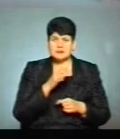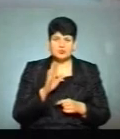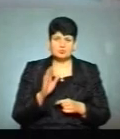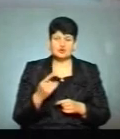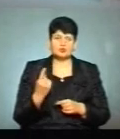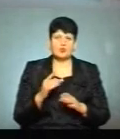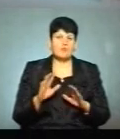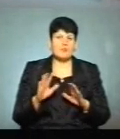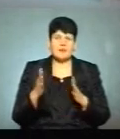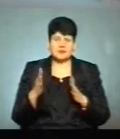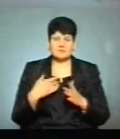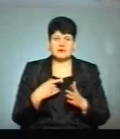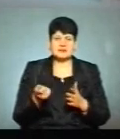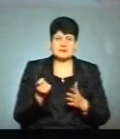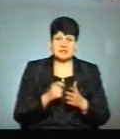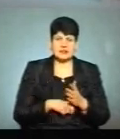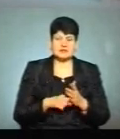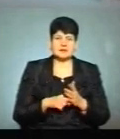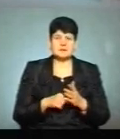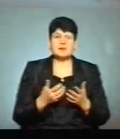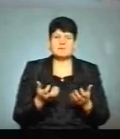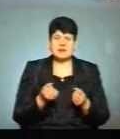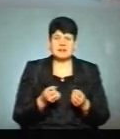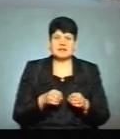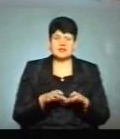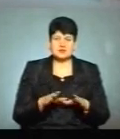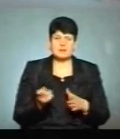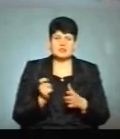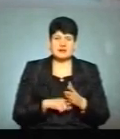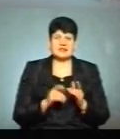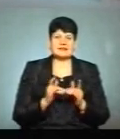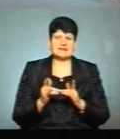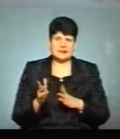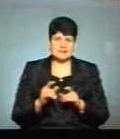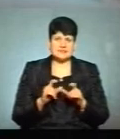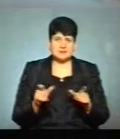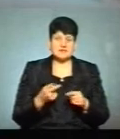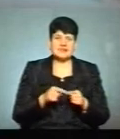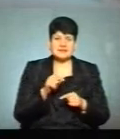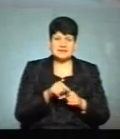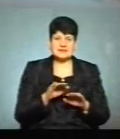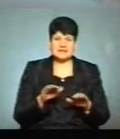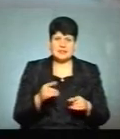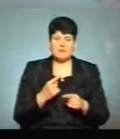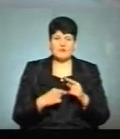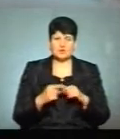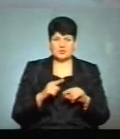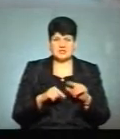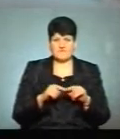Ми закрили інтернатні, прийняли рішення про закриття інтернатних закладів, і ці діти повернулися в